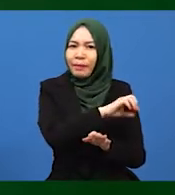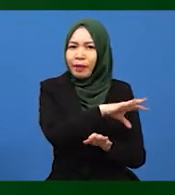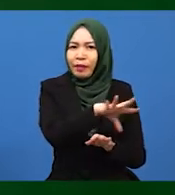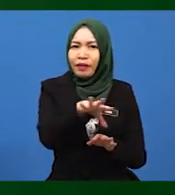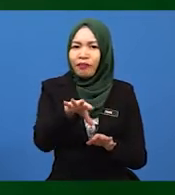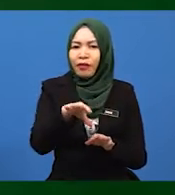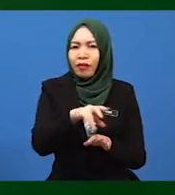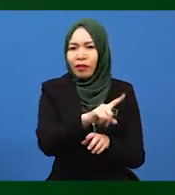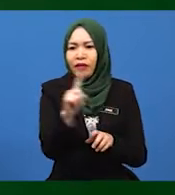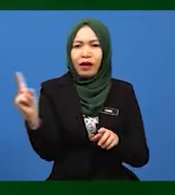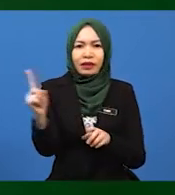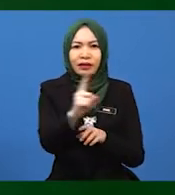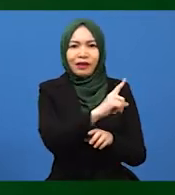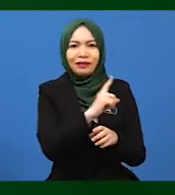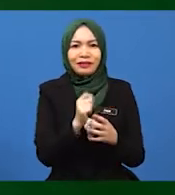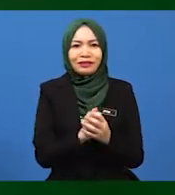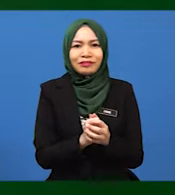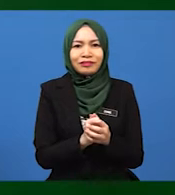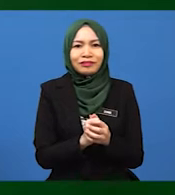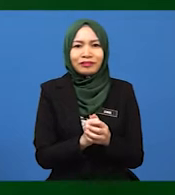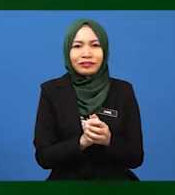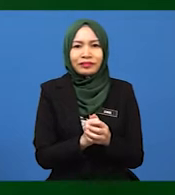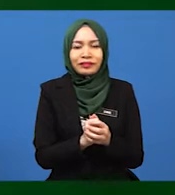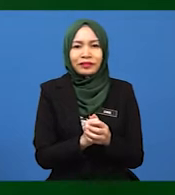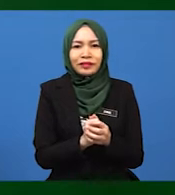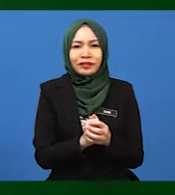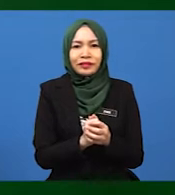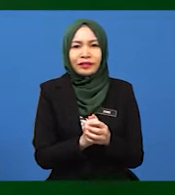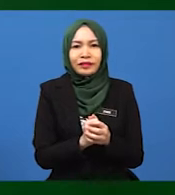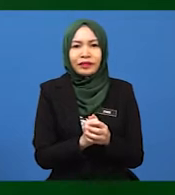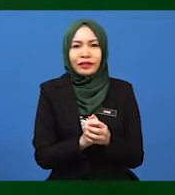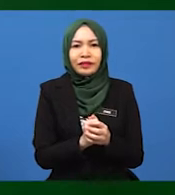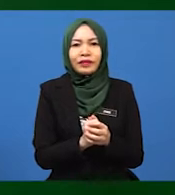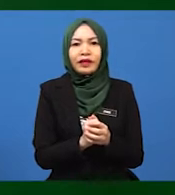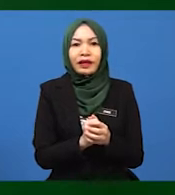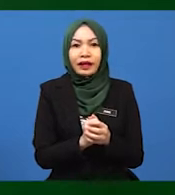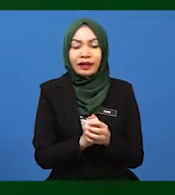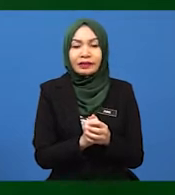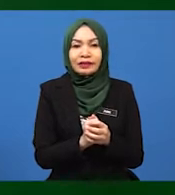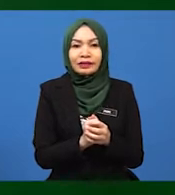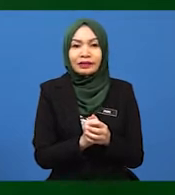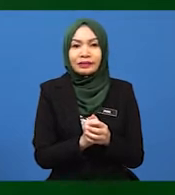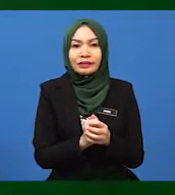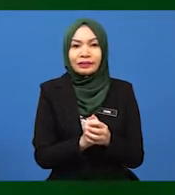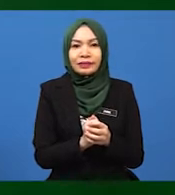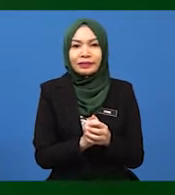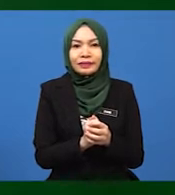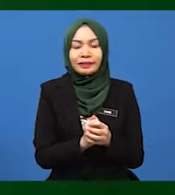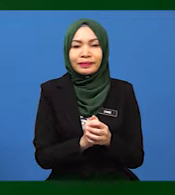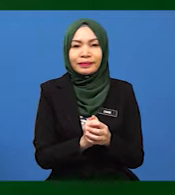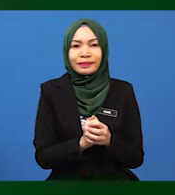sampah merata-rata. Saya ulang. Jangan buang sampah merata-rata.